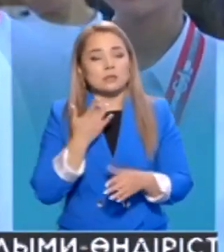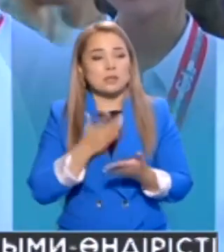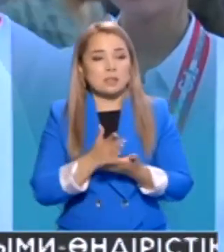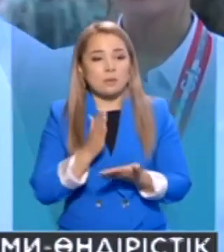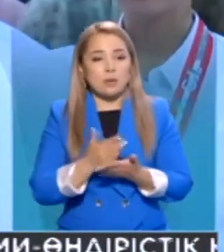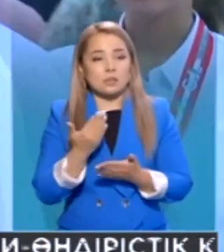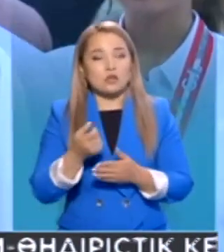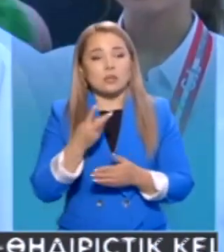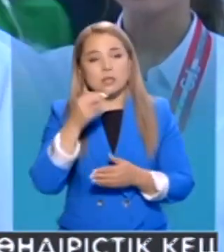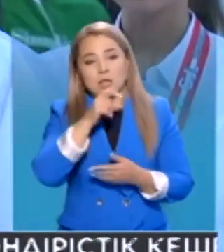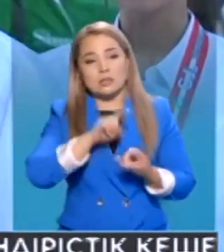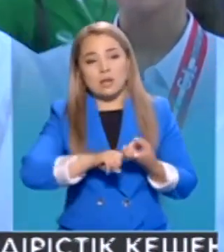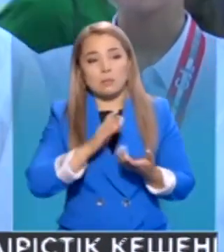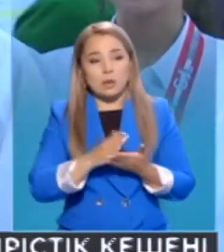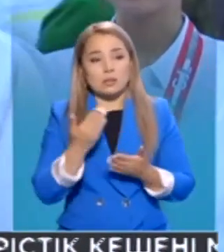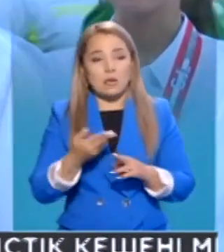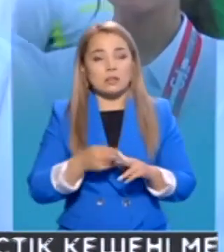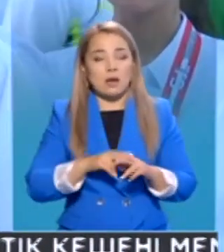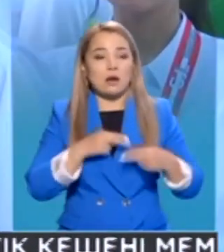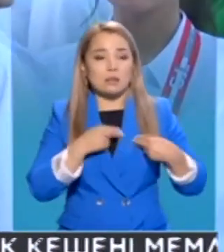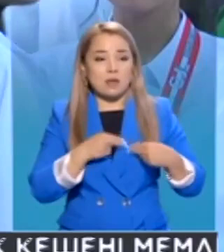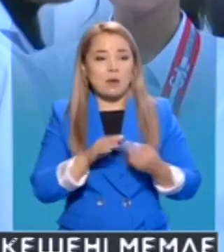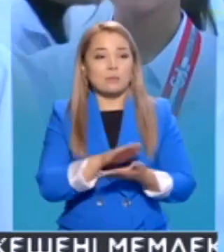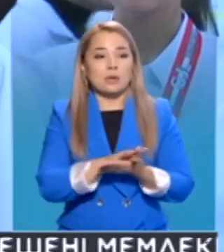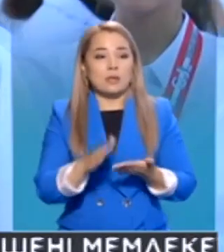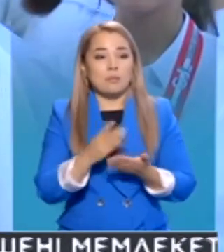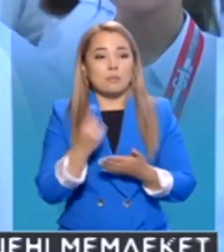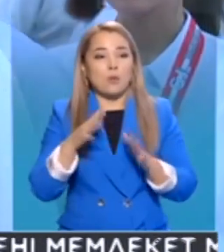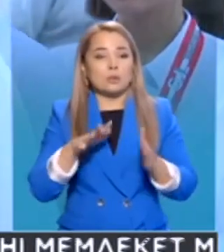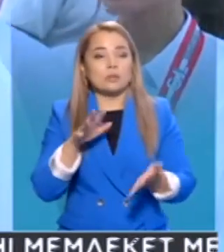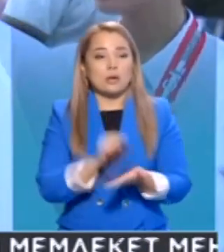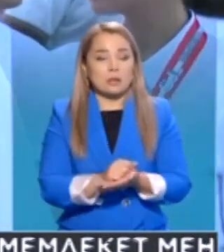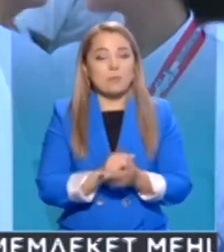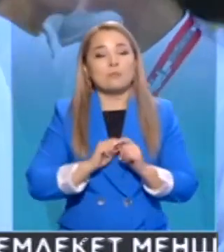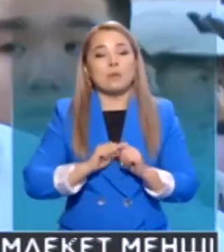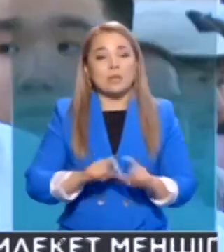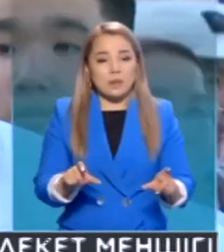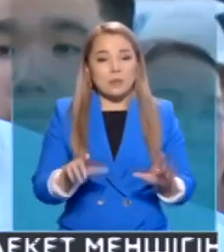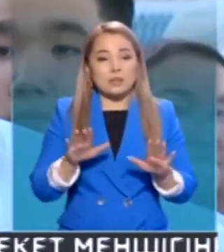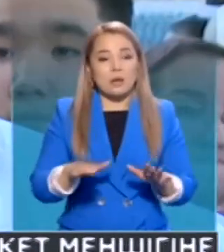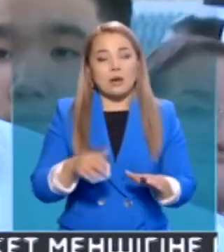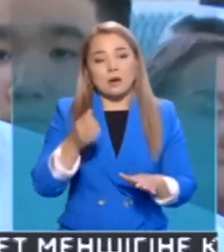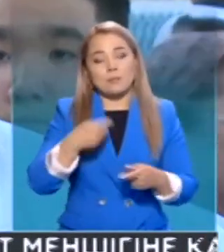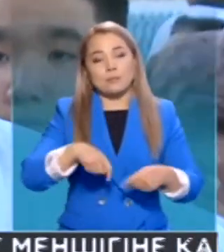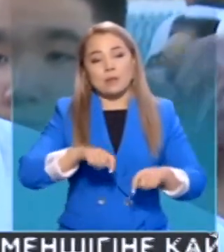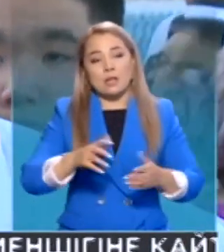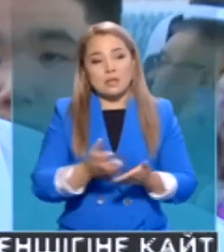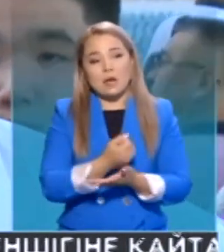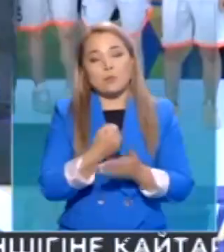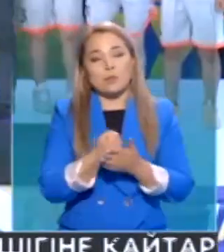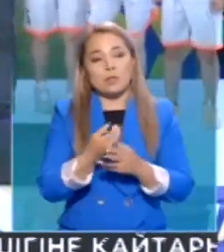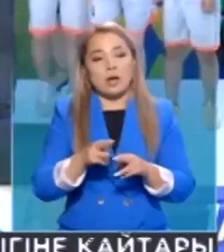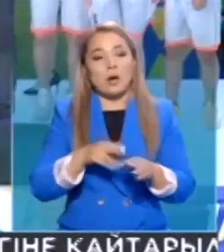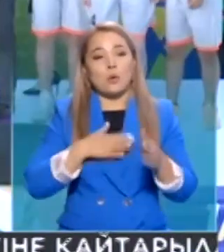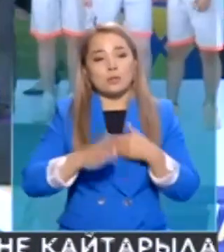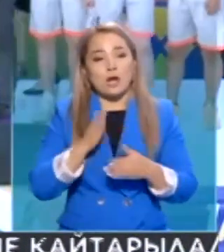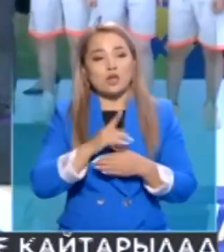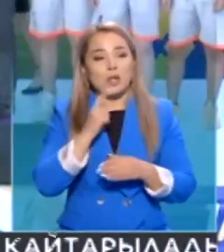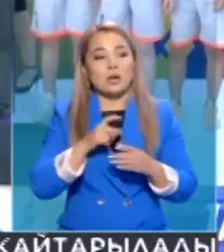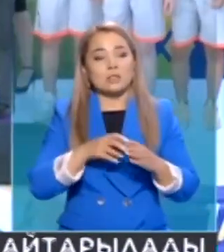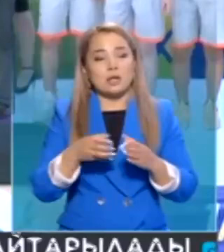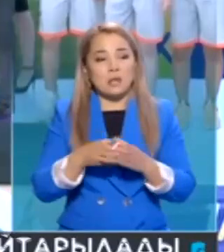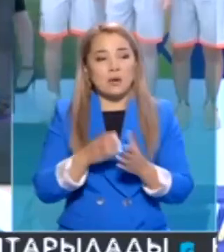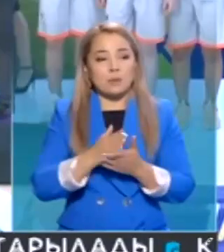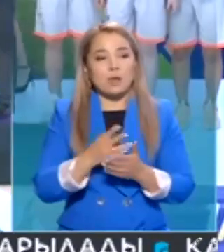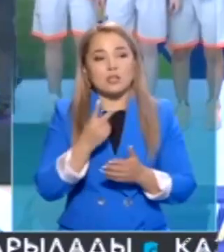келатыр, қанша жылдан бері. Енді еңбегіміз ақталып, бірінші орнатып, мектебімізге алып бергенімізге қуаныштымыз. Жастар лигасына